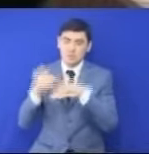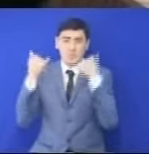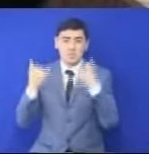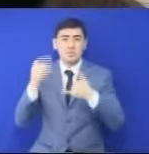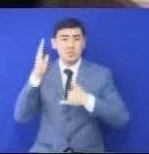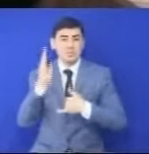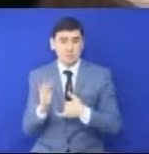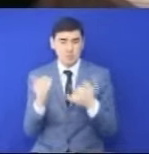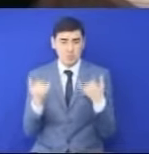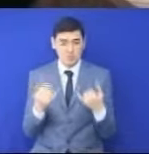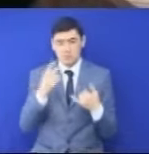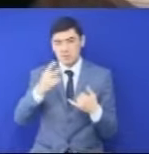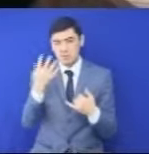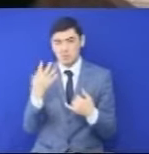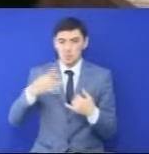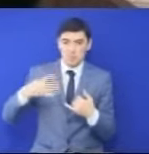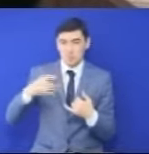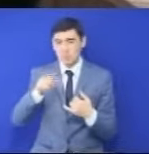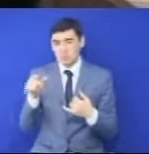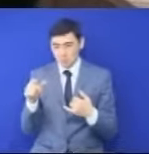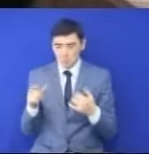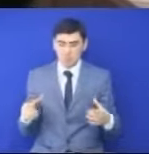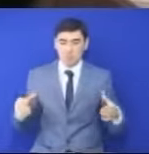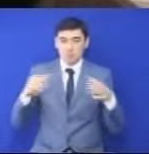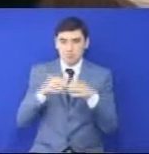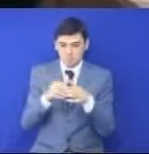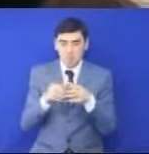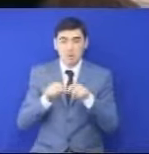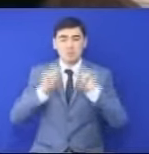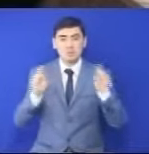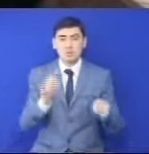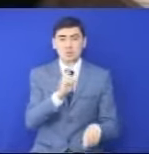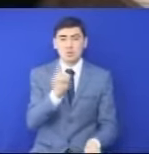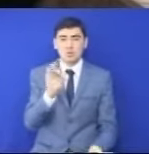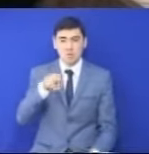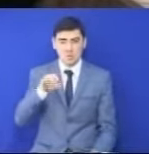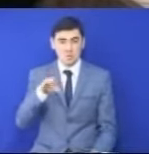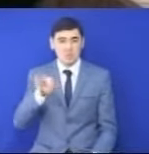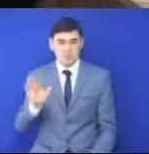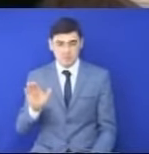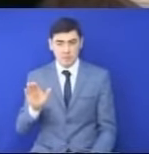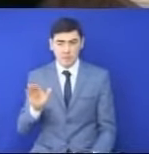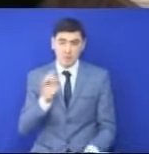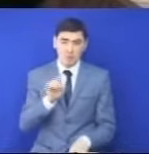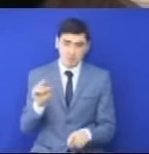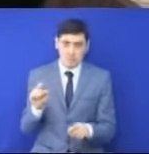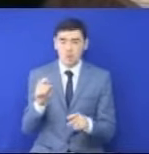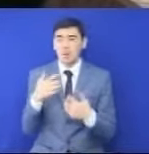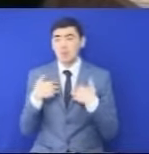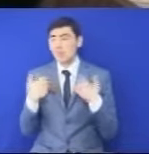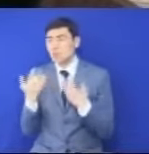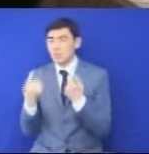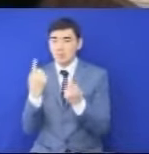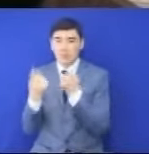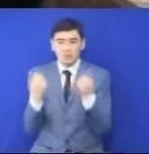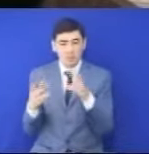до 25-40 человек в составе. Поэтому это условие можно легко выполнить, потому что поголовье сельчан в кооперативе суммируется. Вот так